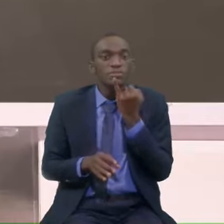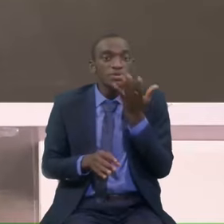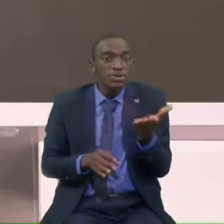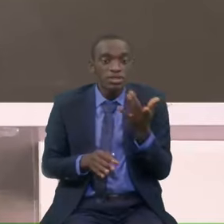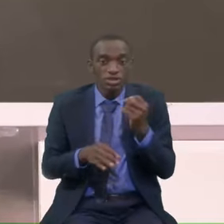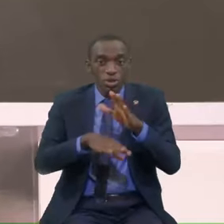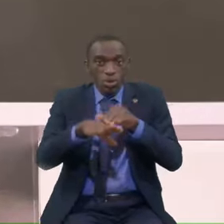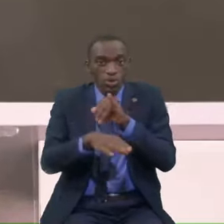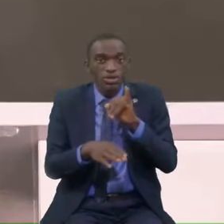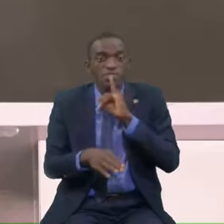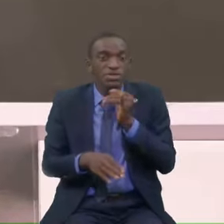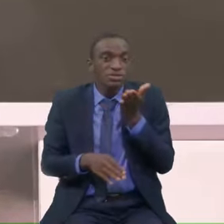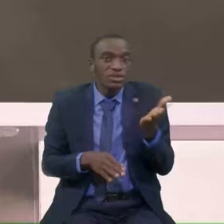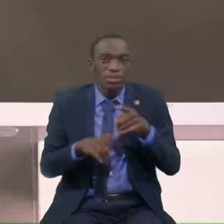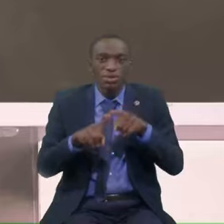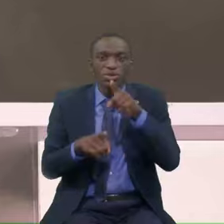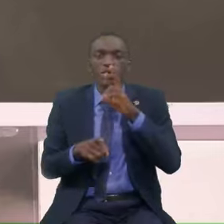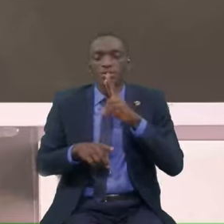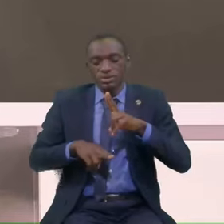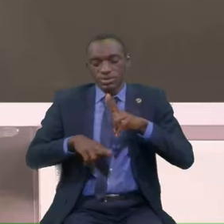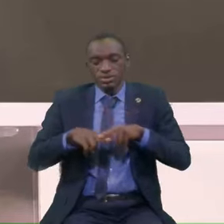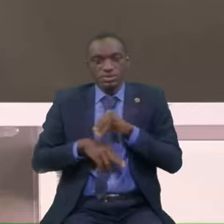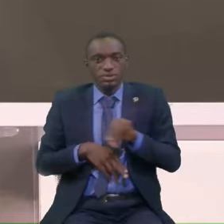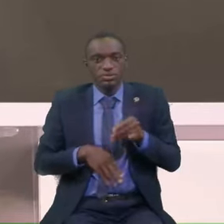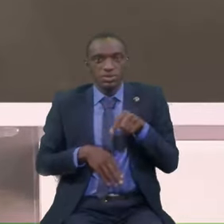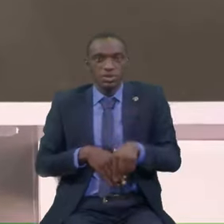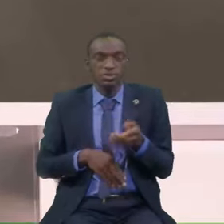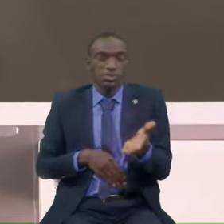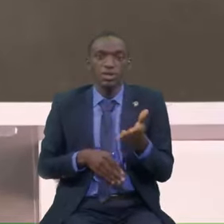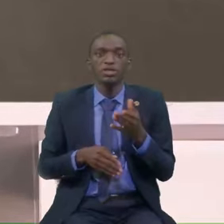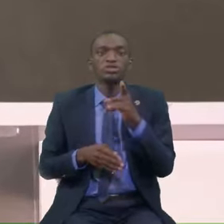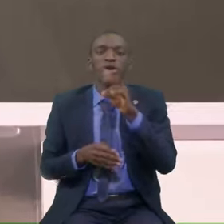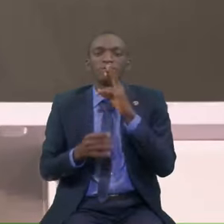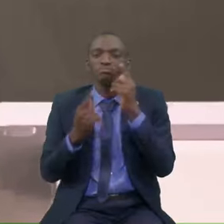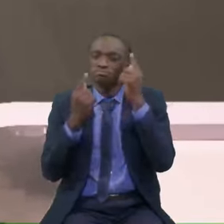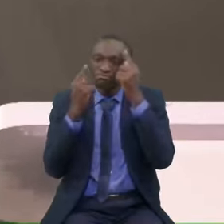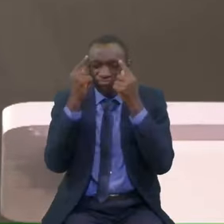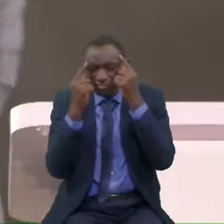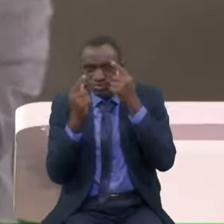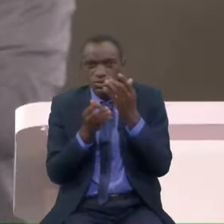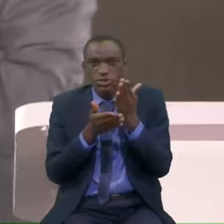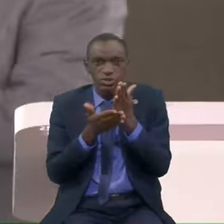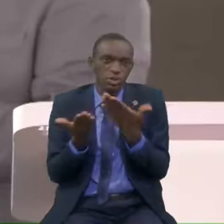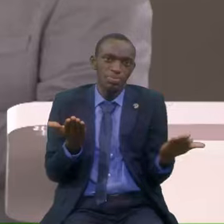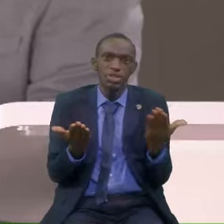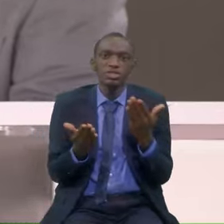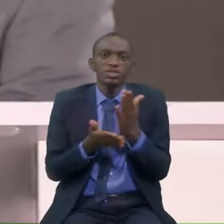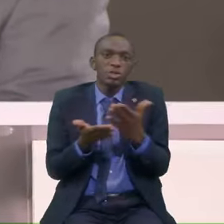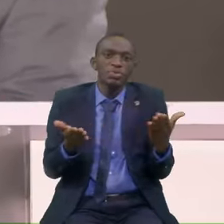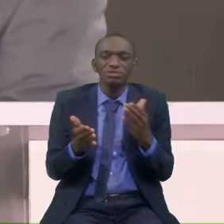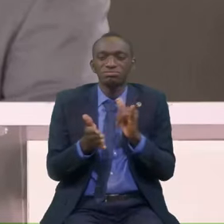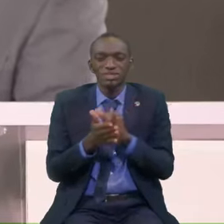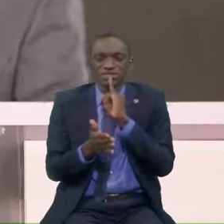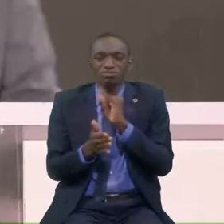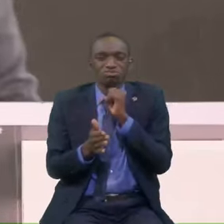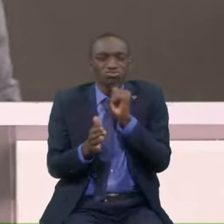L'appel est là, mais tu es assis là-bas, tu considères quelque chose. Plus que